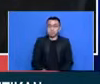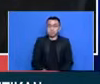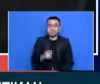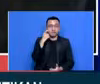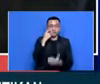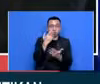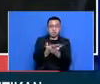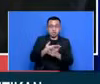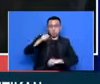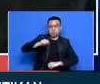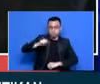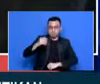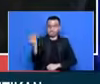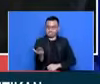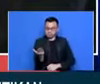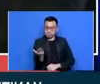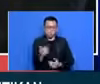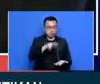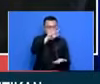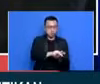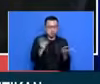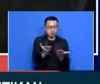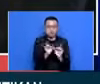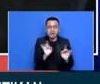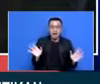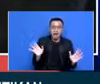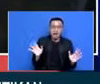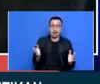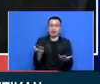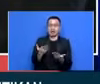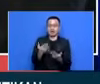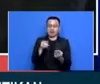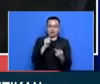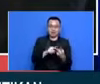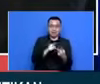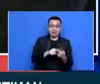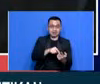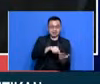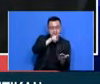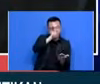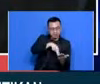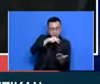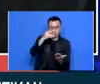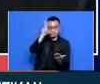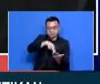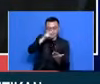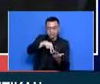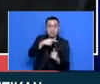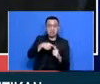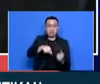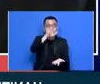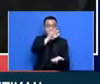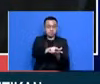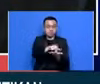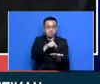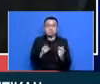hukum berbeda dengan putusan dakwaan berbeda dengan putusan dibacakan pertimbangan-pertimbangan bukti-bukti tidak dipertimbangkan